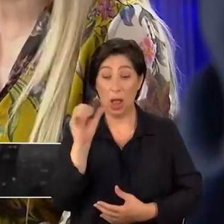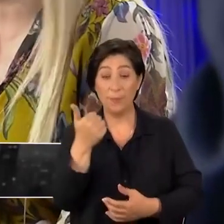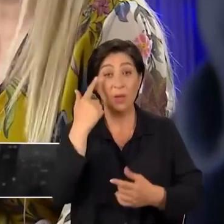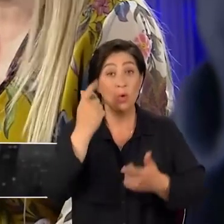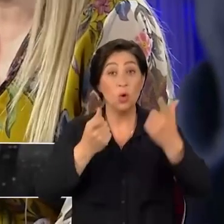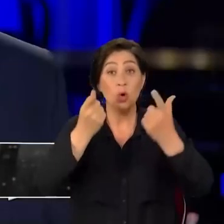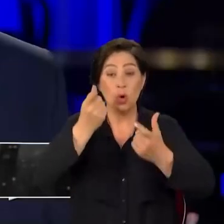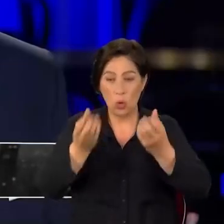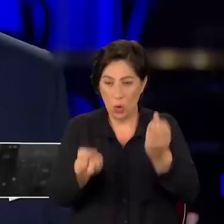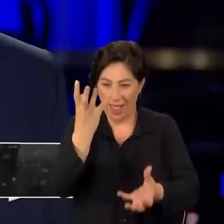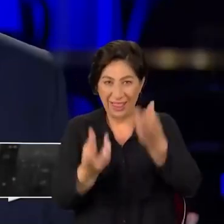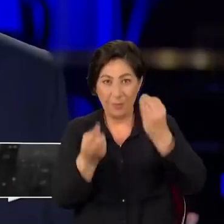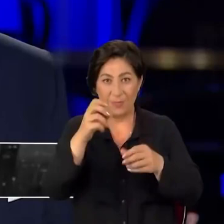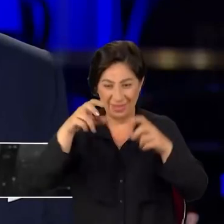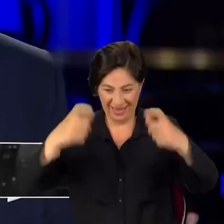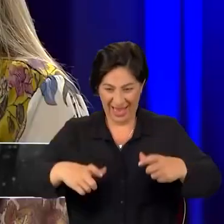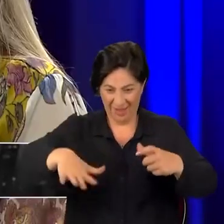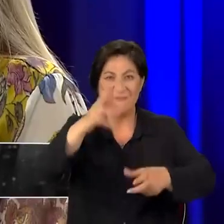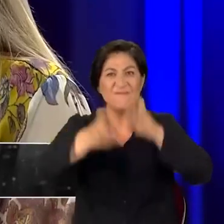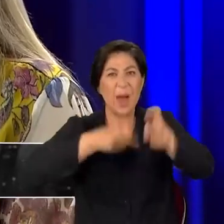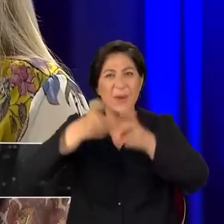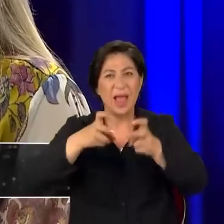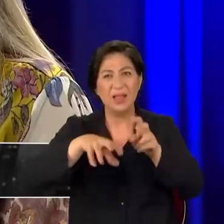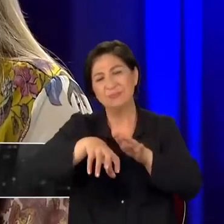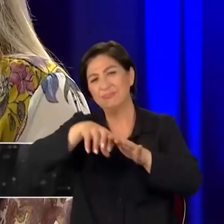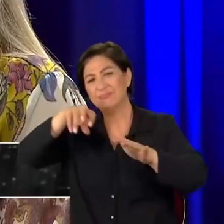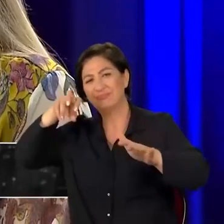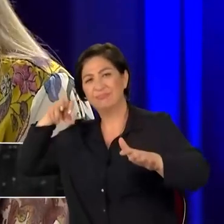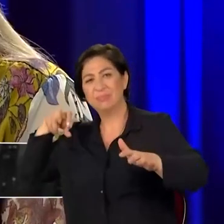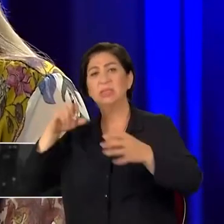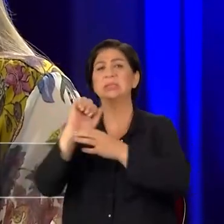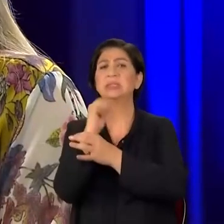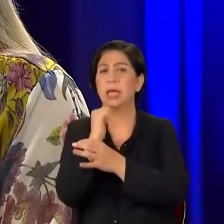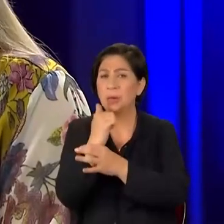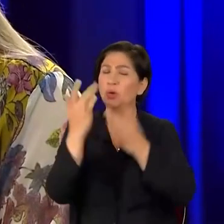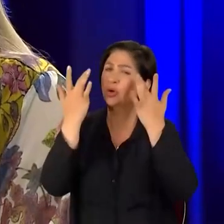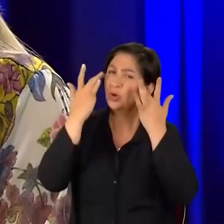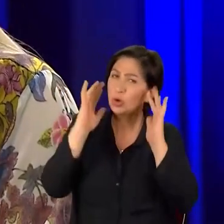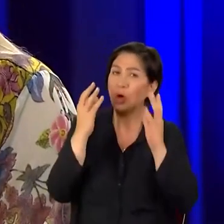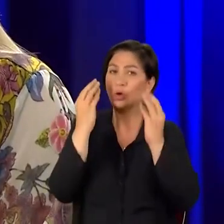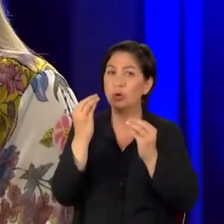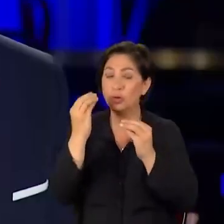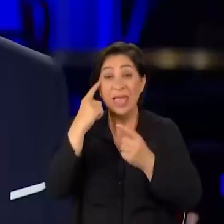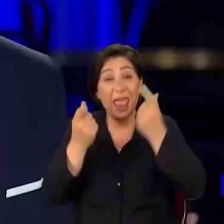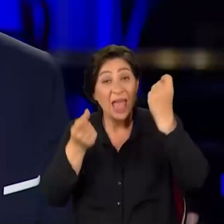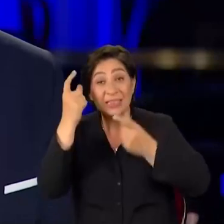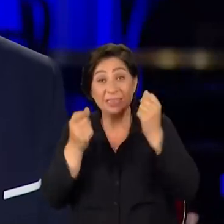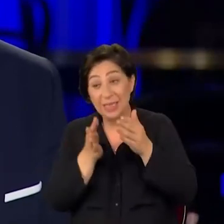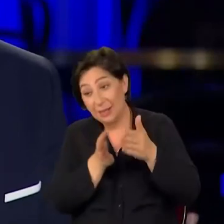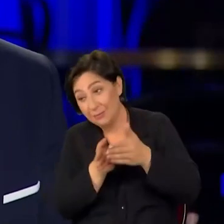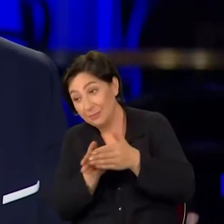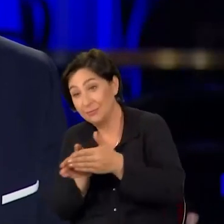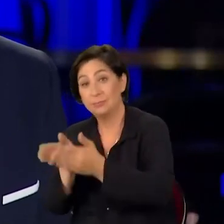üretim alanından çekiliyor. Yani insan daha ziyade sanata, kültüre, güzel vakit geçirmeye doğru, yaratıcılığa doğru geçen